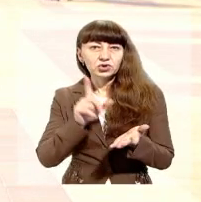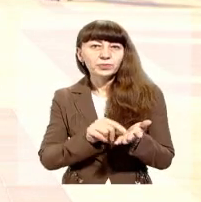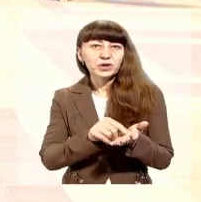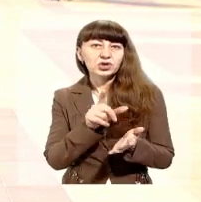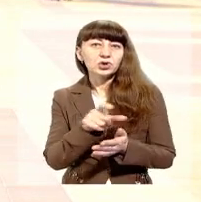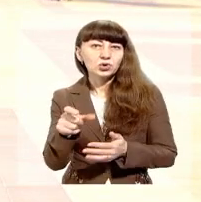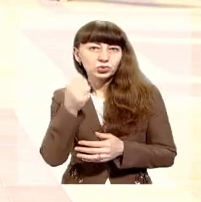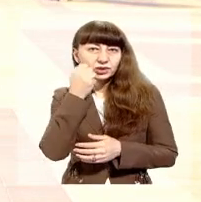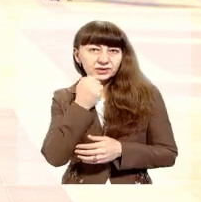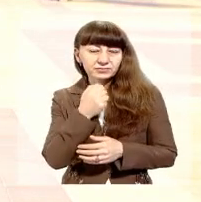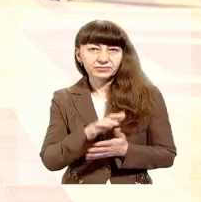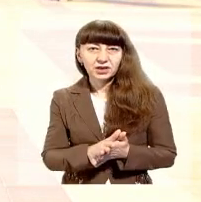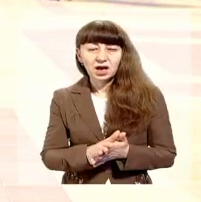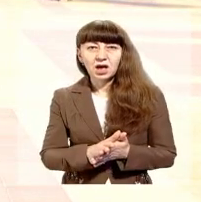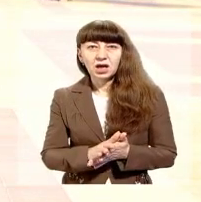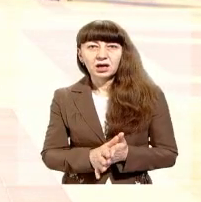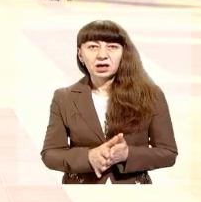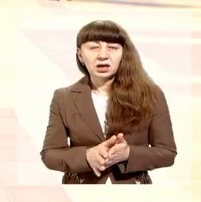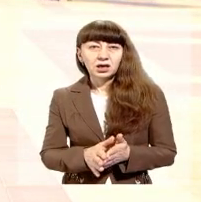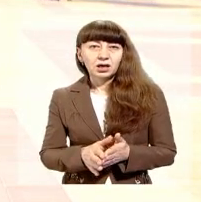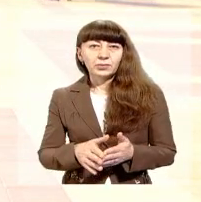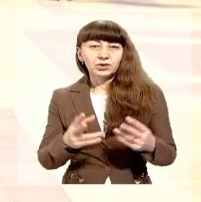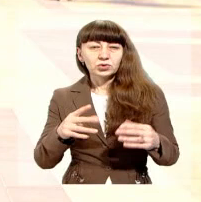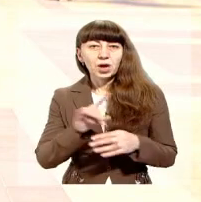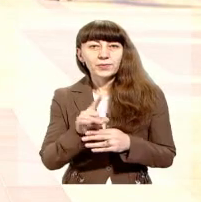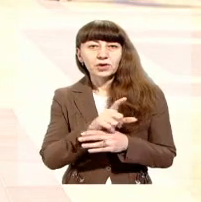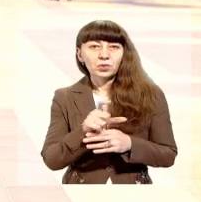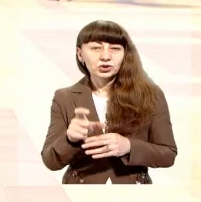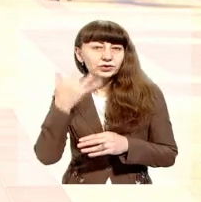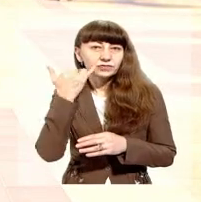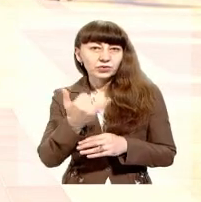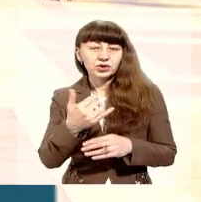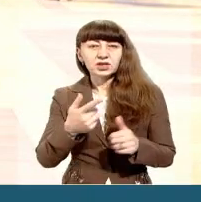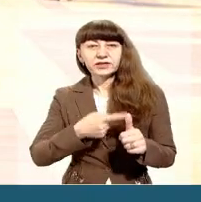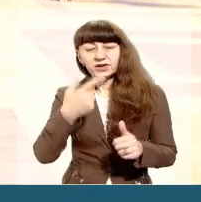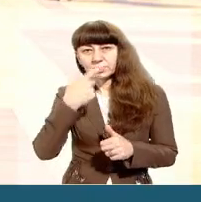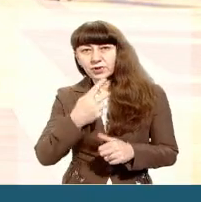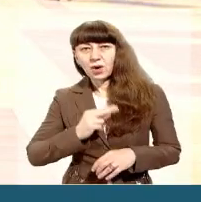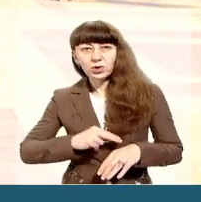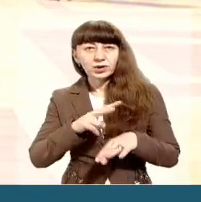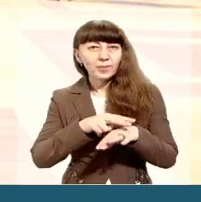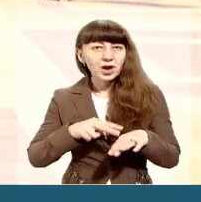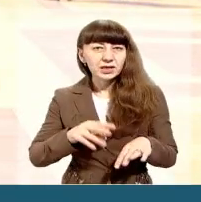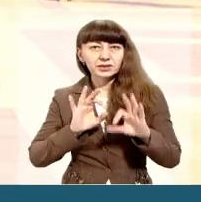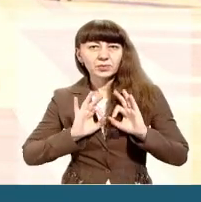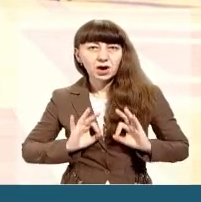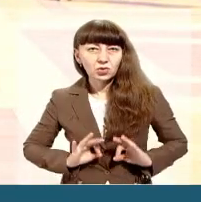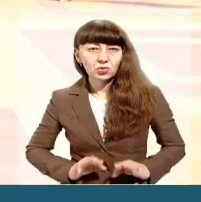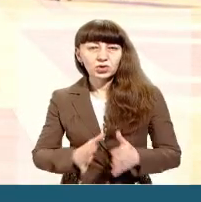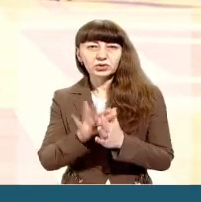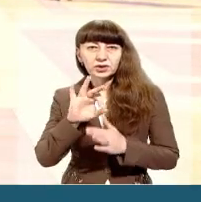Злоумышленники звонят, представляются сотрудниками банков, сотрудниками полиции, сотрудниками прокуратуры,